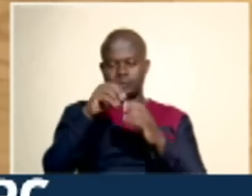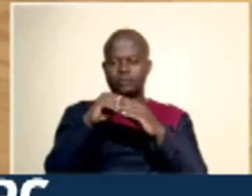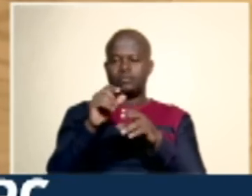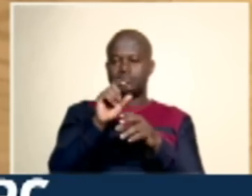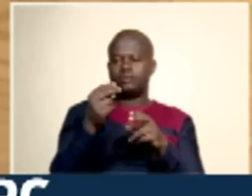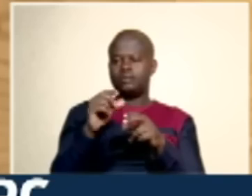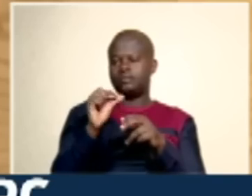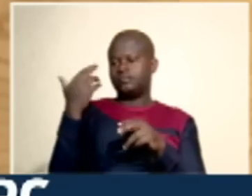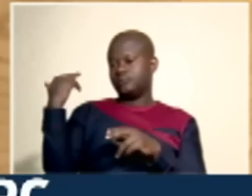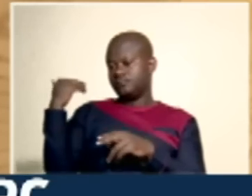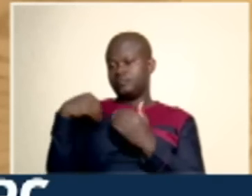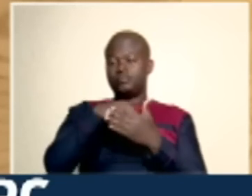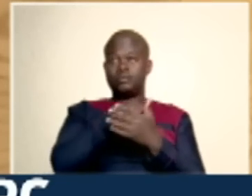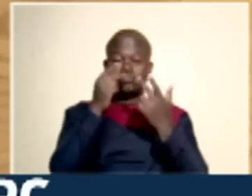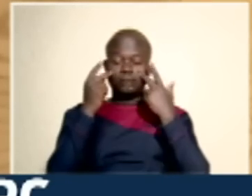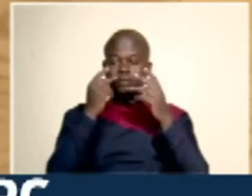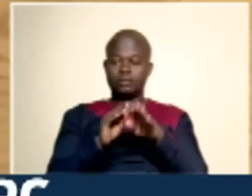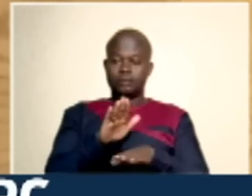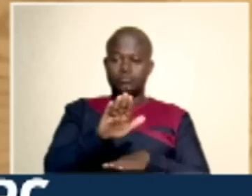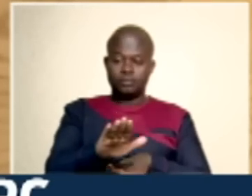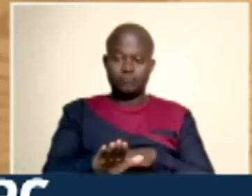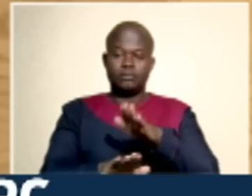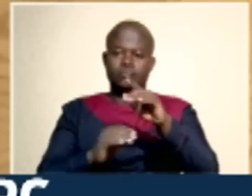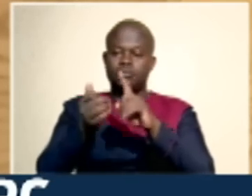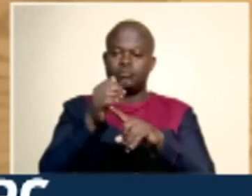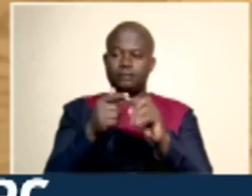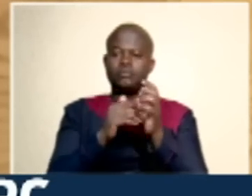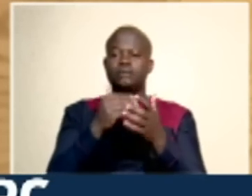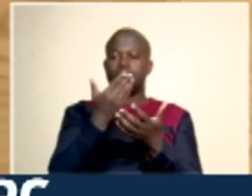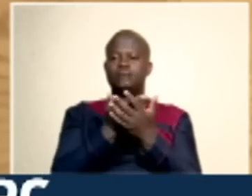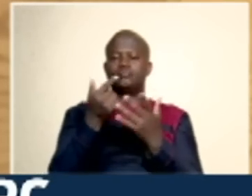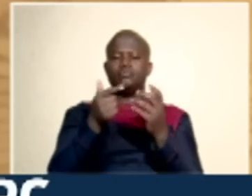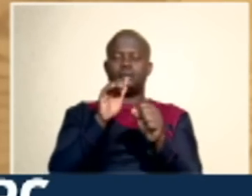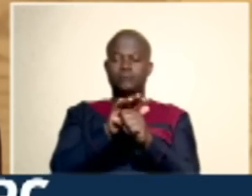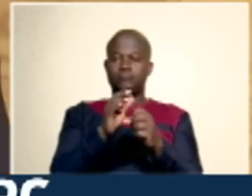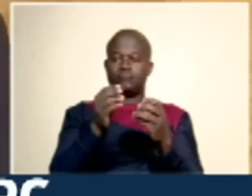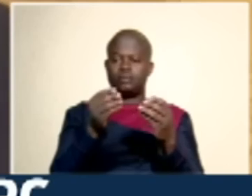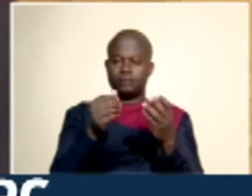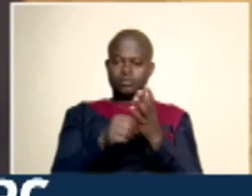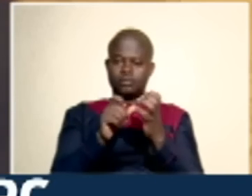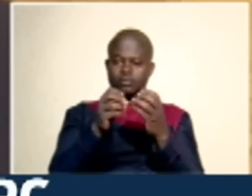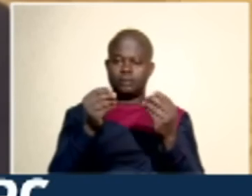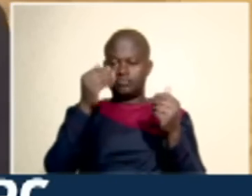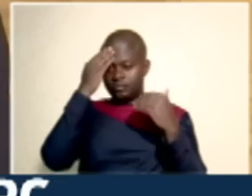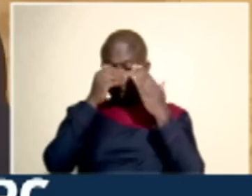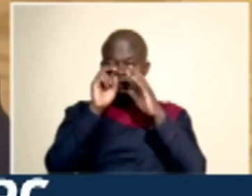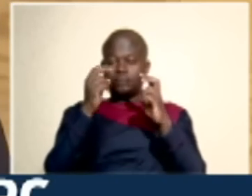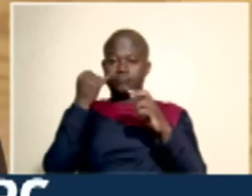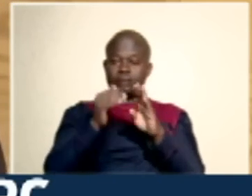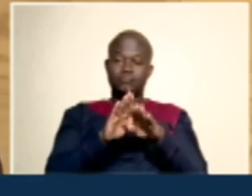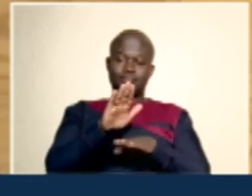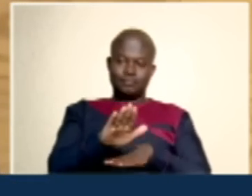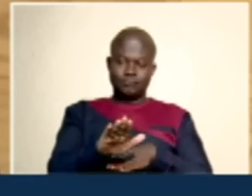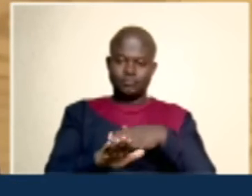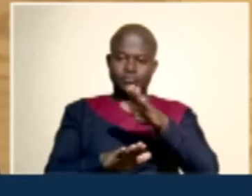bike bishize twabonye hari intambwe yatewe ariko haracyari ibibazo byo gukemura kuko nubwo iyo ntambwe